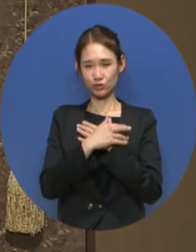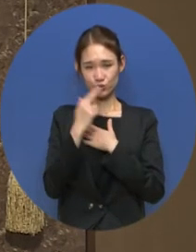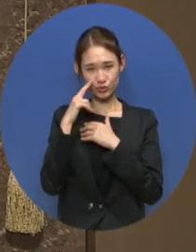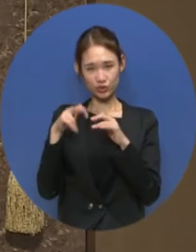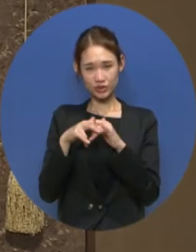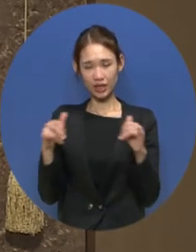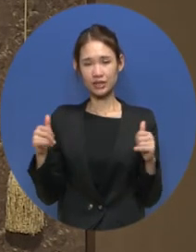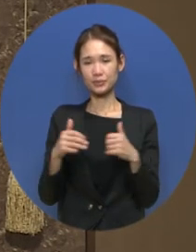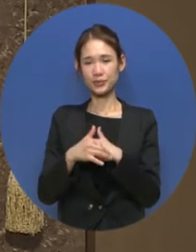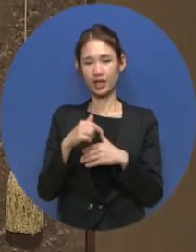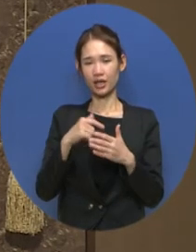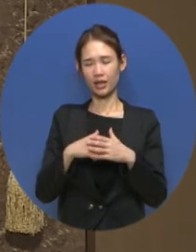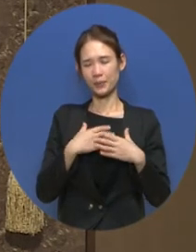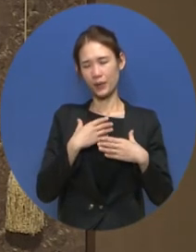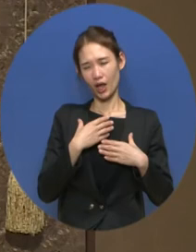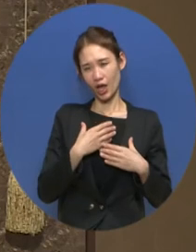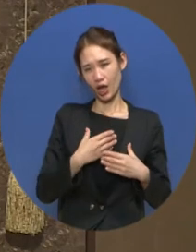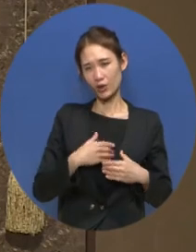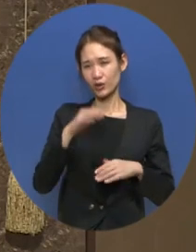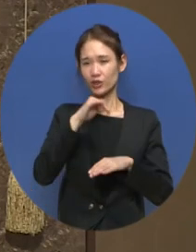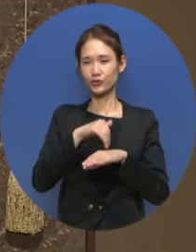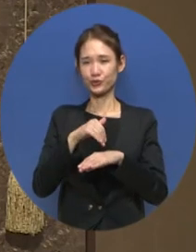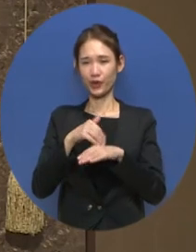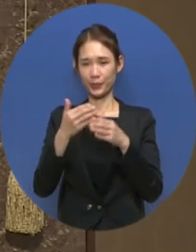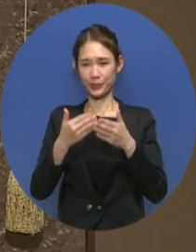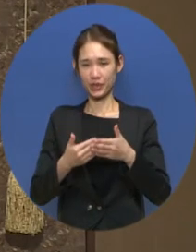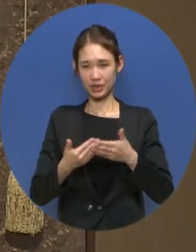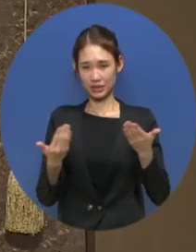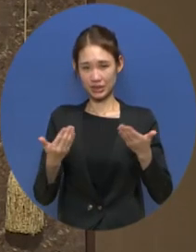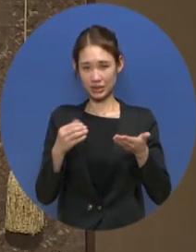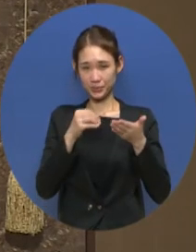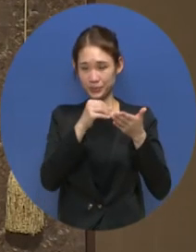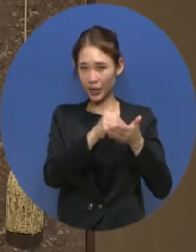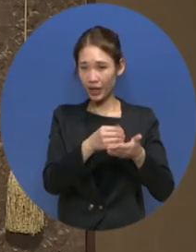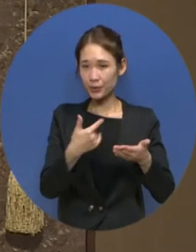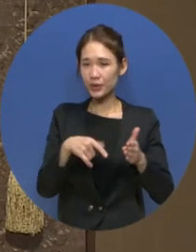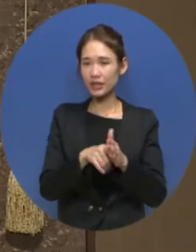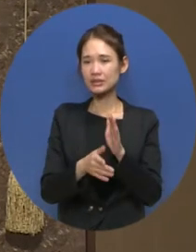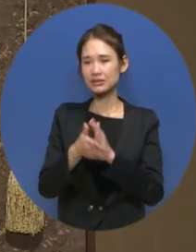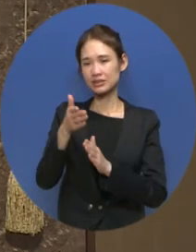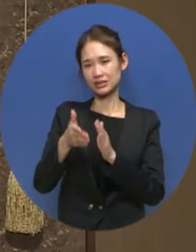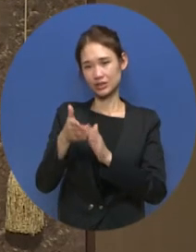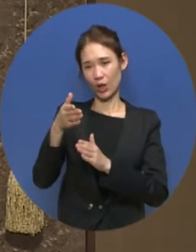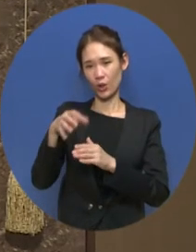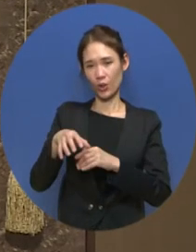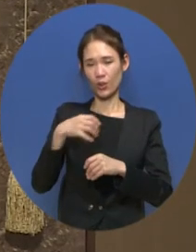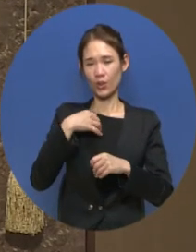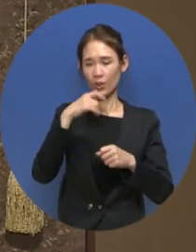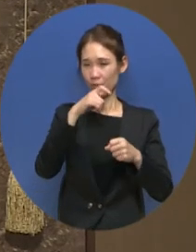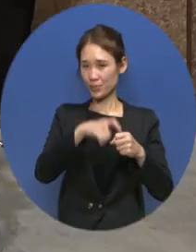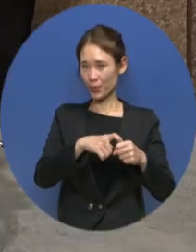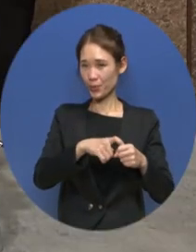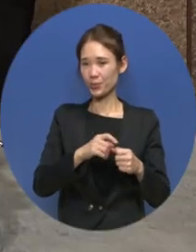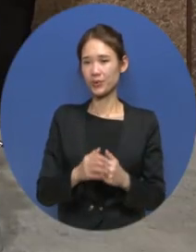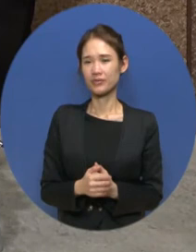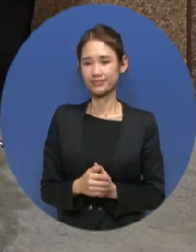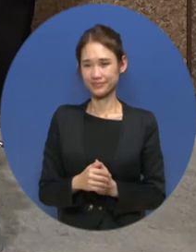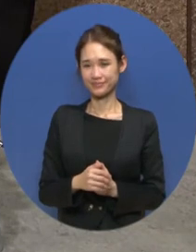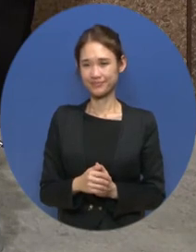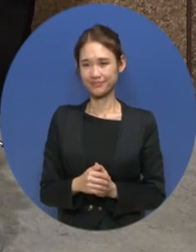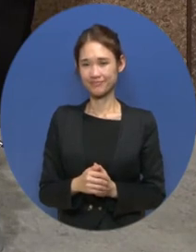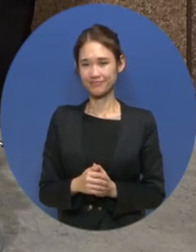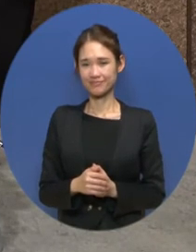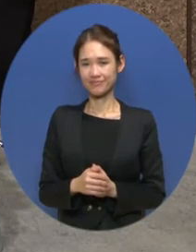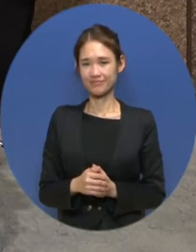중증장애인분들이 마음 놓고 훈련을 받고 일을 할수 있는 그런 시설들이 될수 있도록 하는 것이 이제 목표입니다. 네.